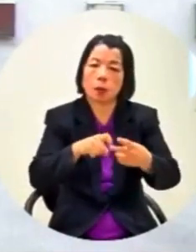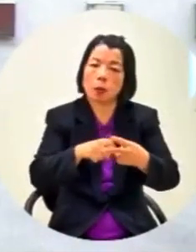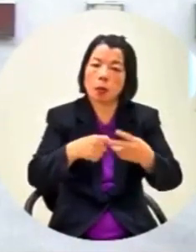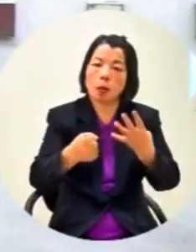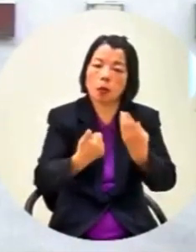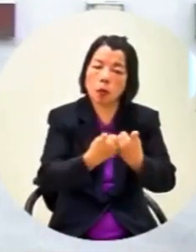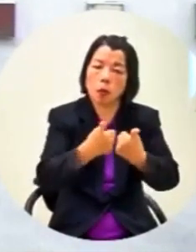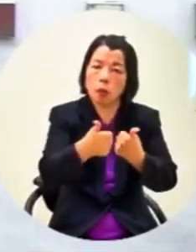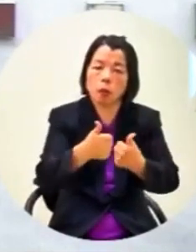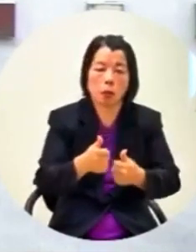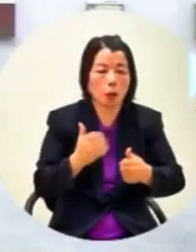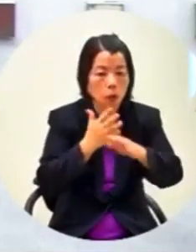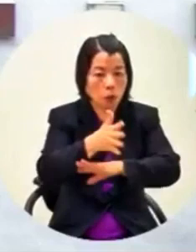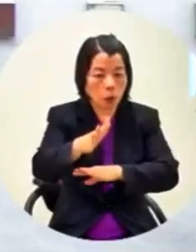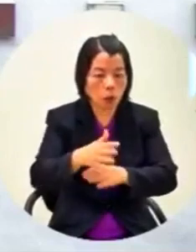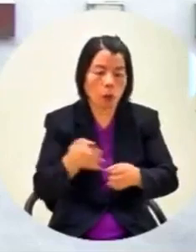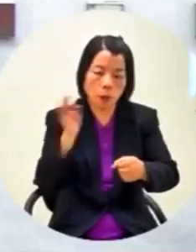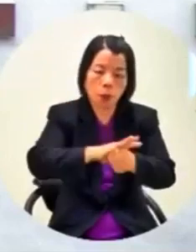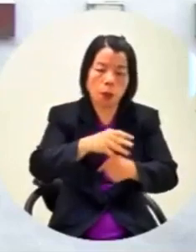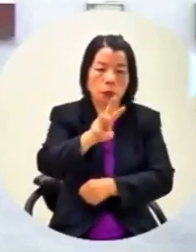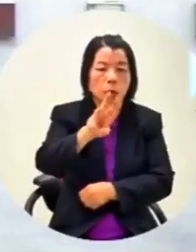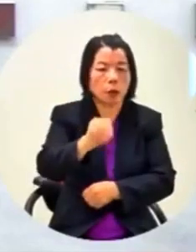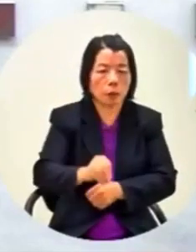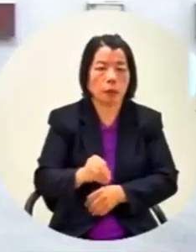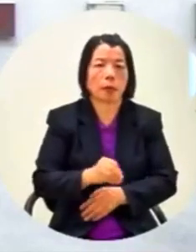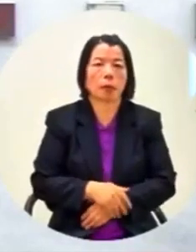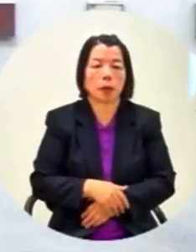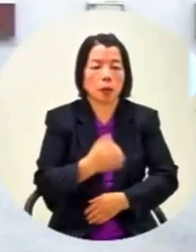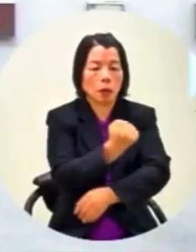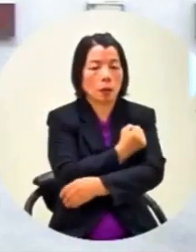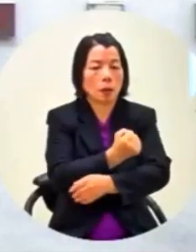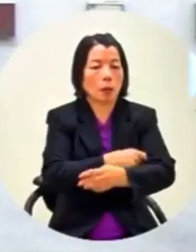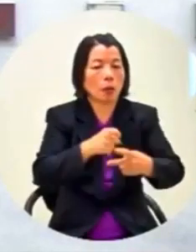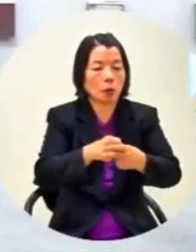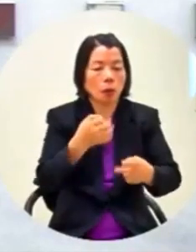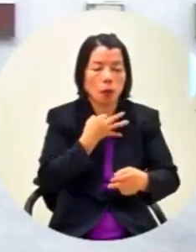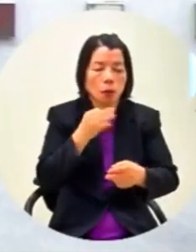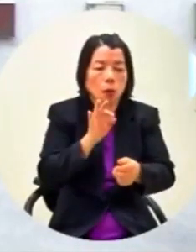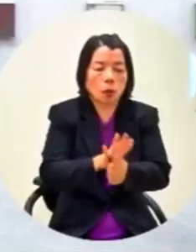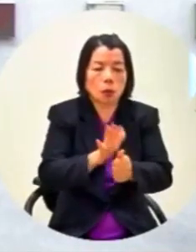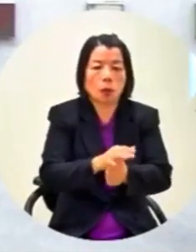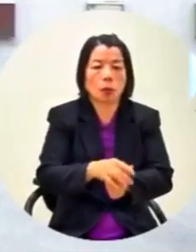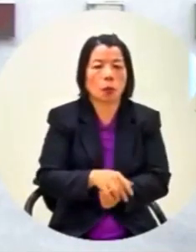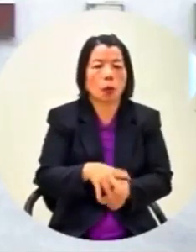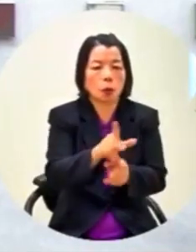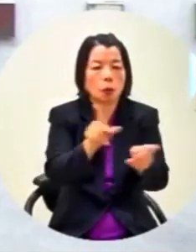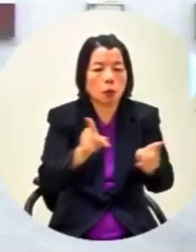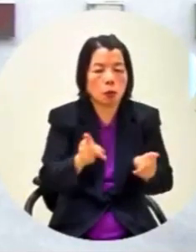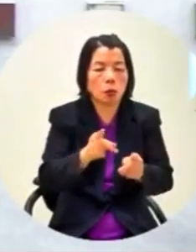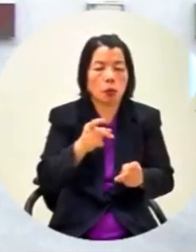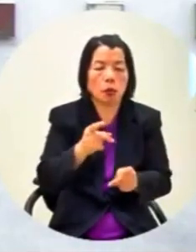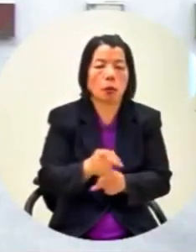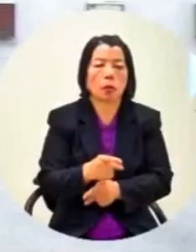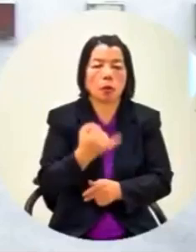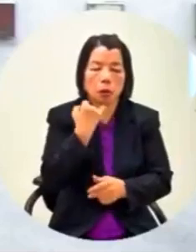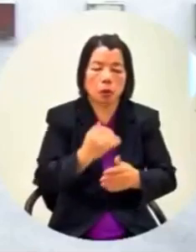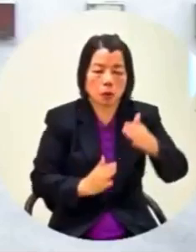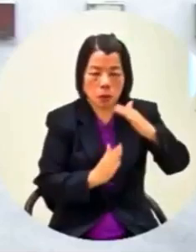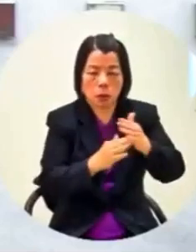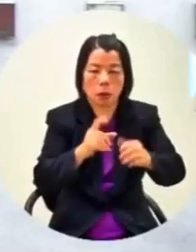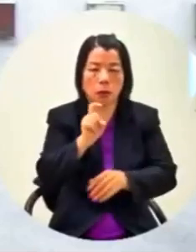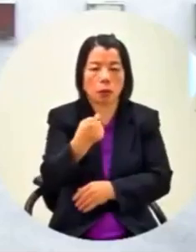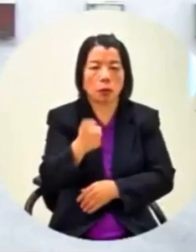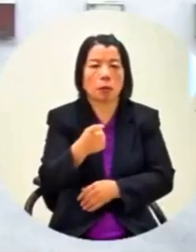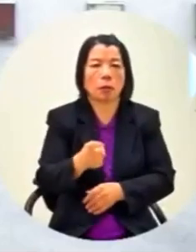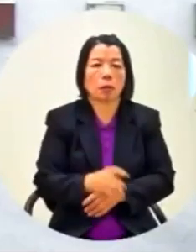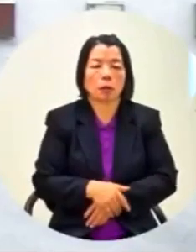我们就补助30,000元。劳工纾困的贷款以及利息的补贴，贷款额度最高100,000元，贷款期